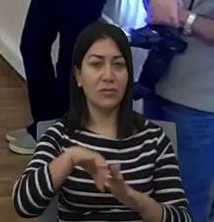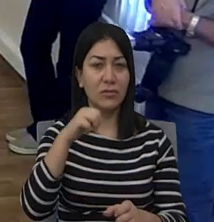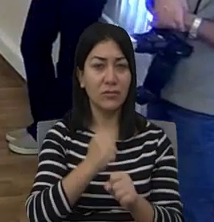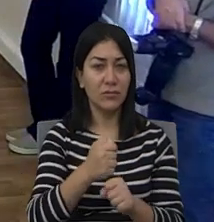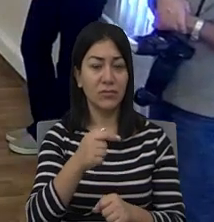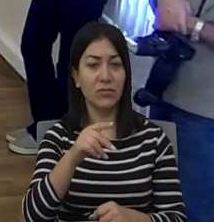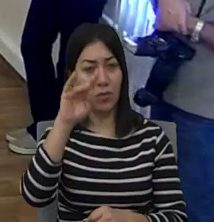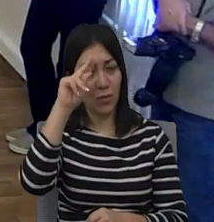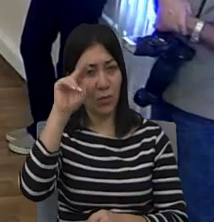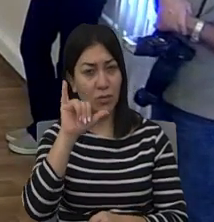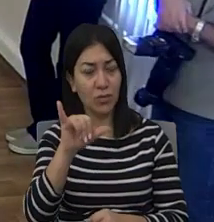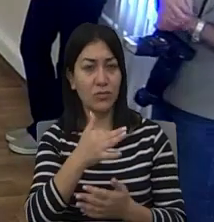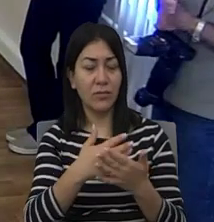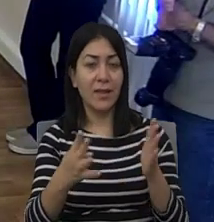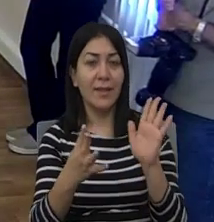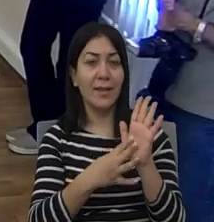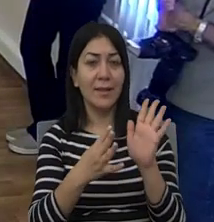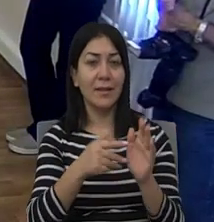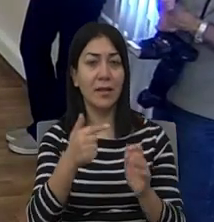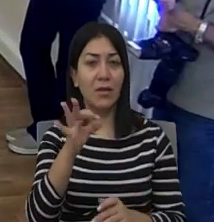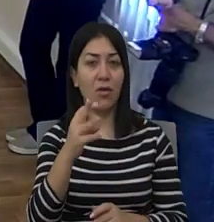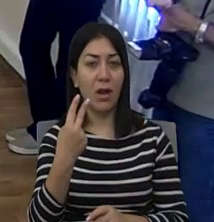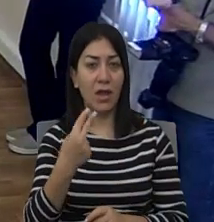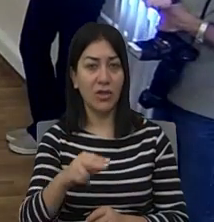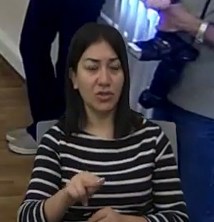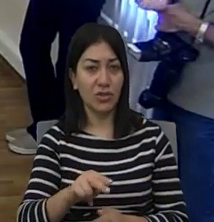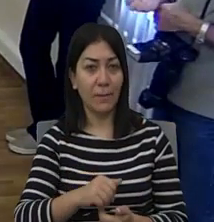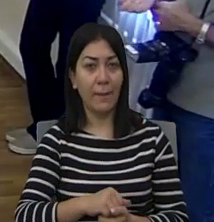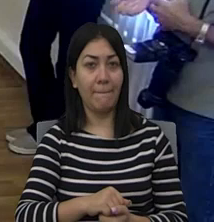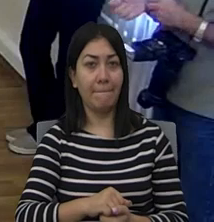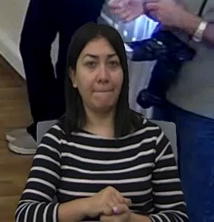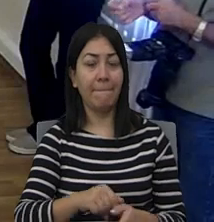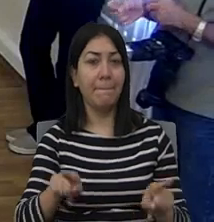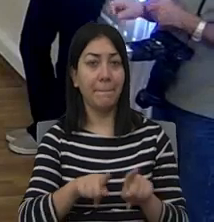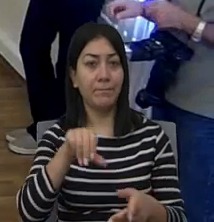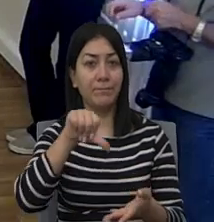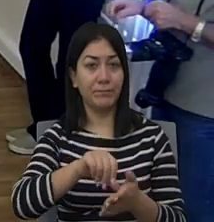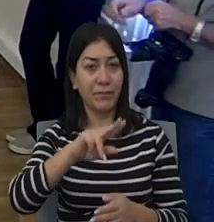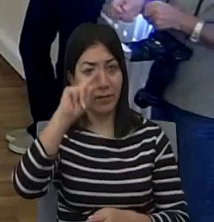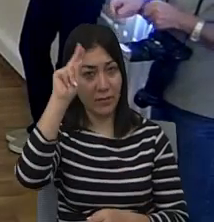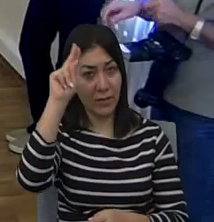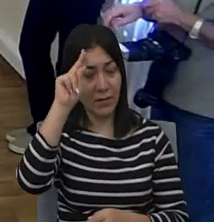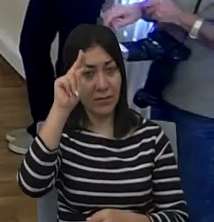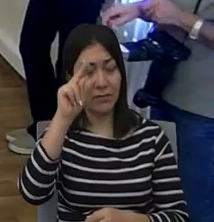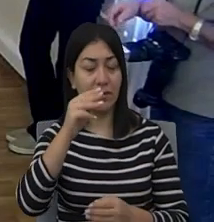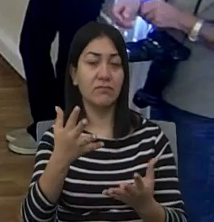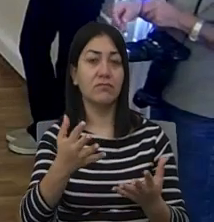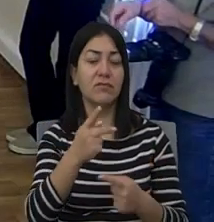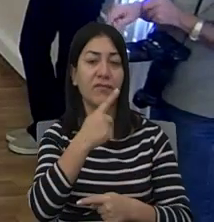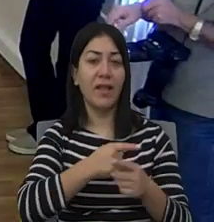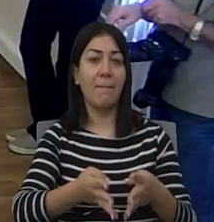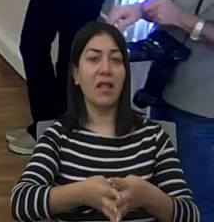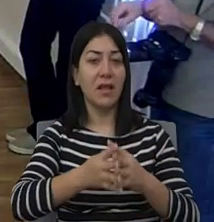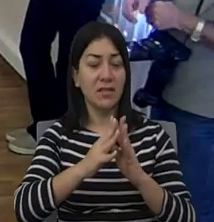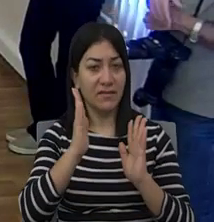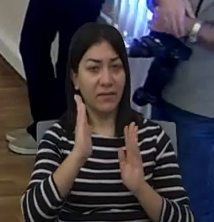քոլեջներից, որոնք 9 քոլեջներից, որոնք նույնպես ներգրավվելու են այս դասընթացում եւ ստանալու են իրենց վերապատրաստումը, ուրեմն